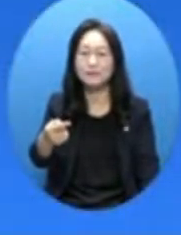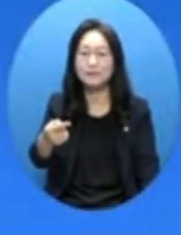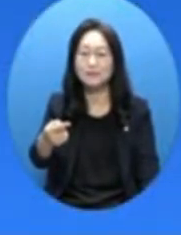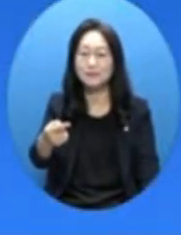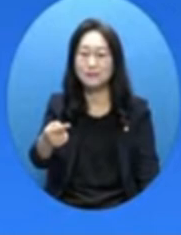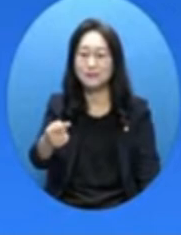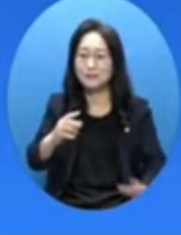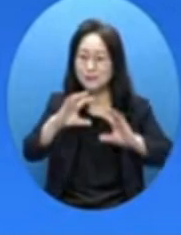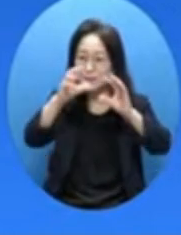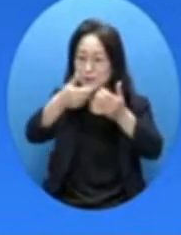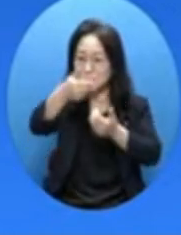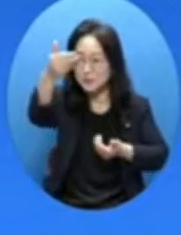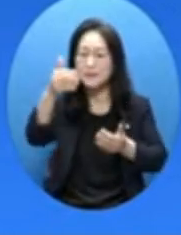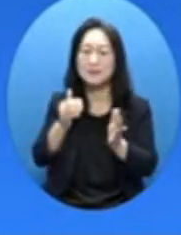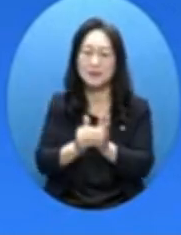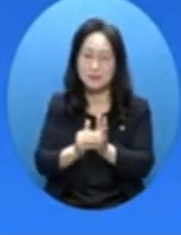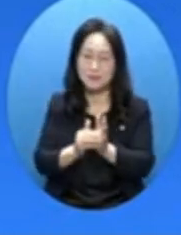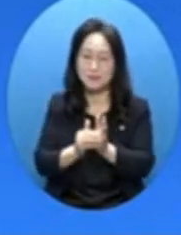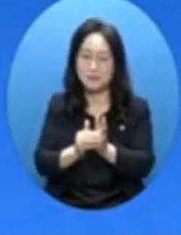세상을 떠나셨는데